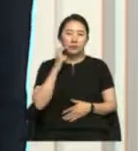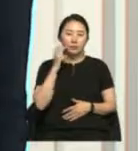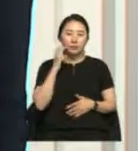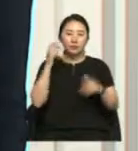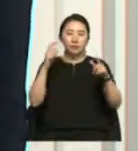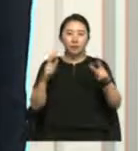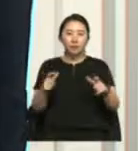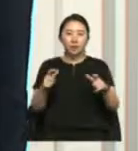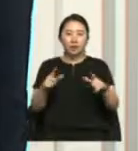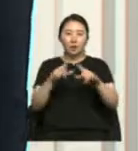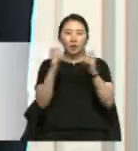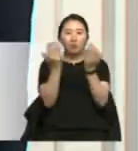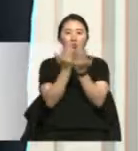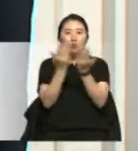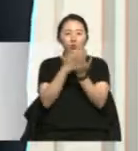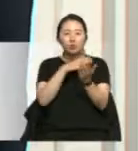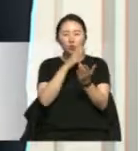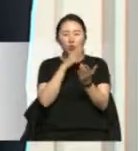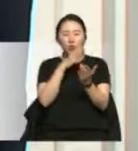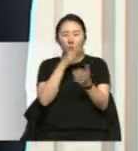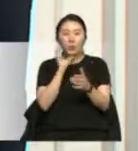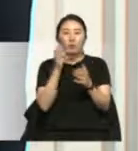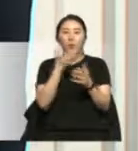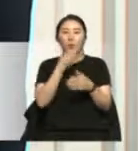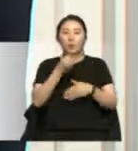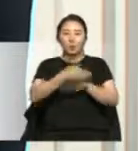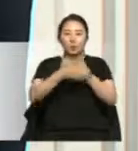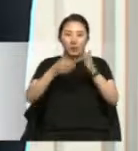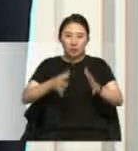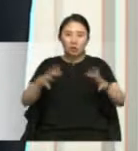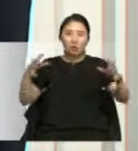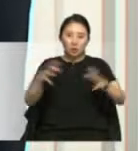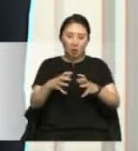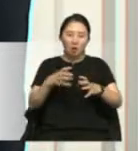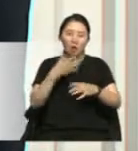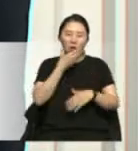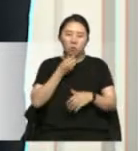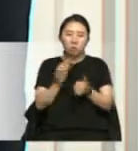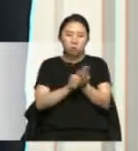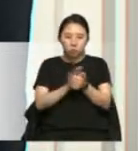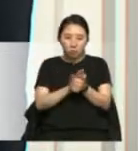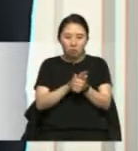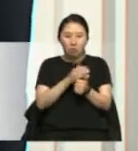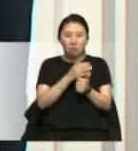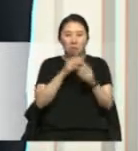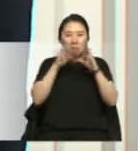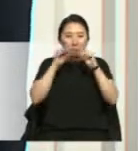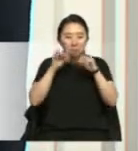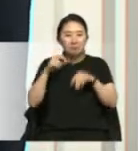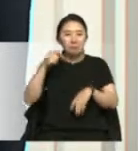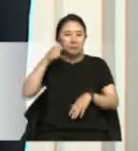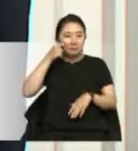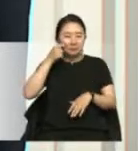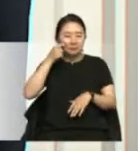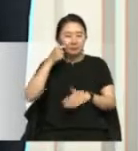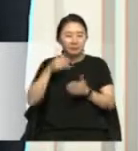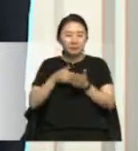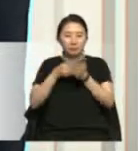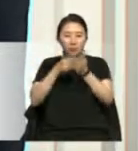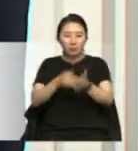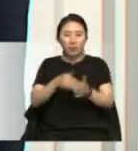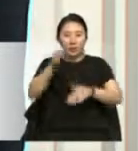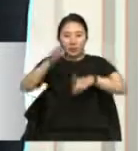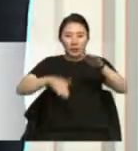성북구에는 노인복지센터가 특정 지역에 몰려 있어 복지 혜택이 고르지 못하다는 민원이 꾸준히 제기됐습니다. 이런 복지